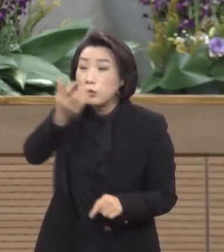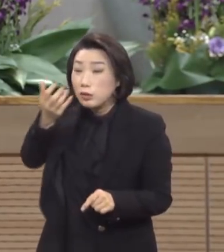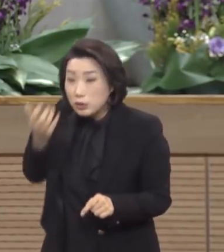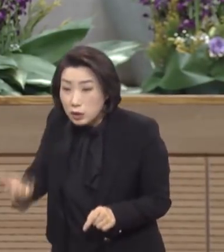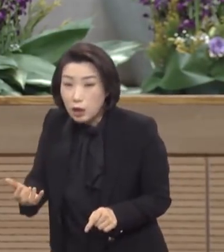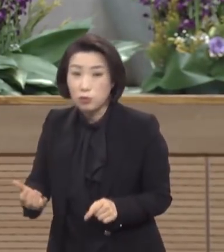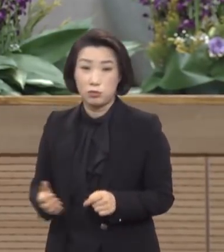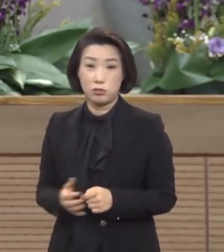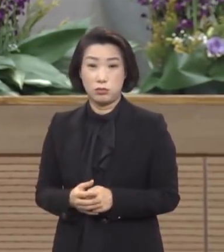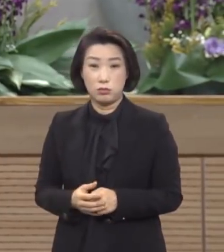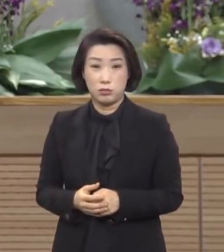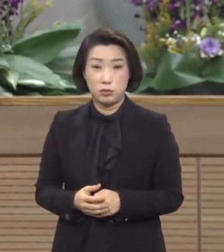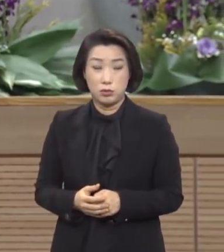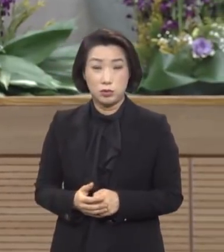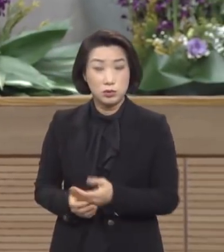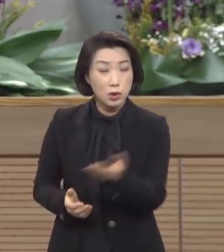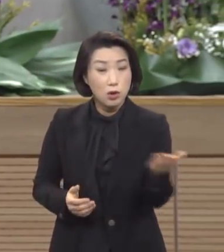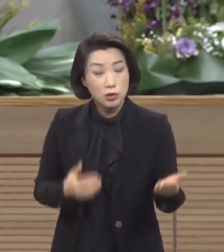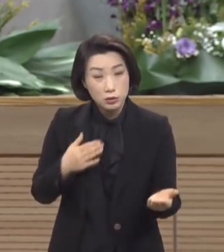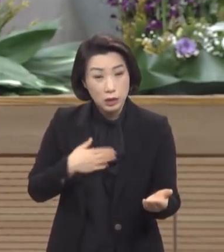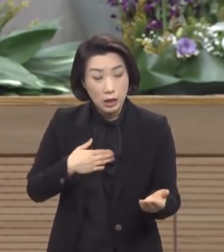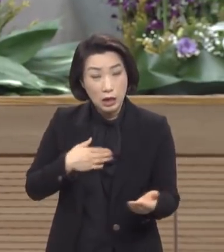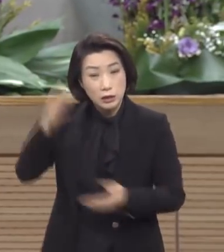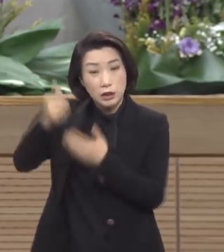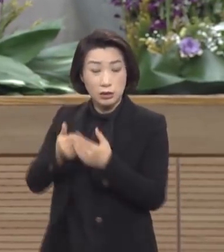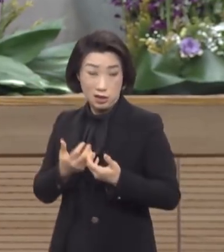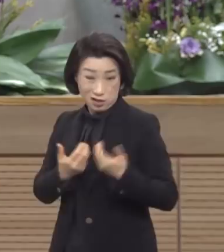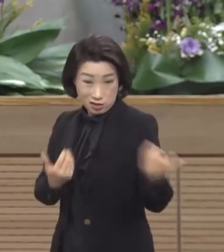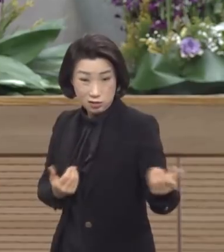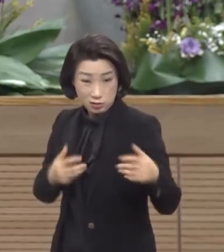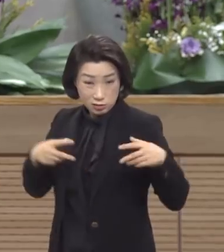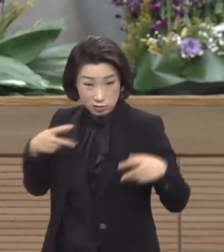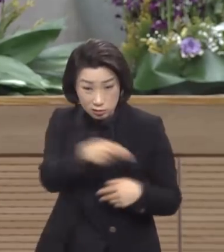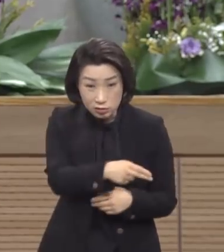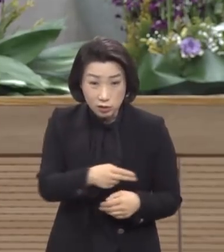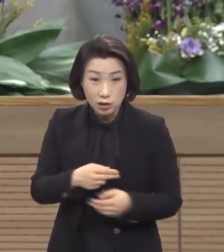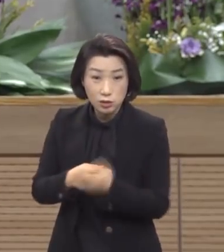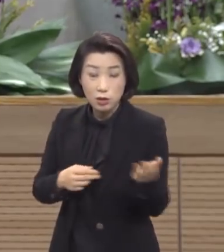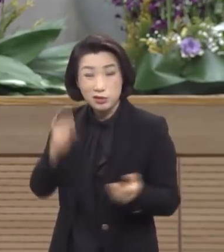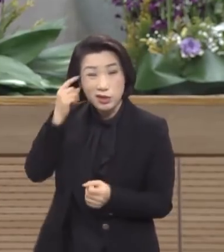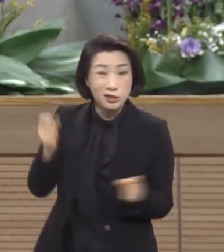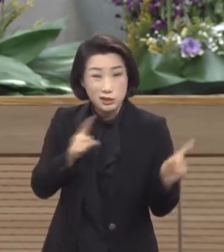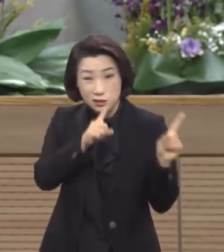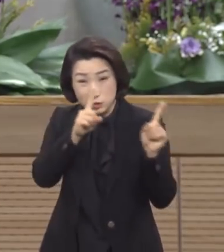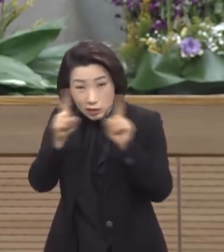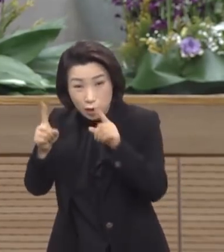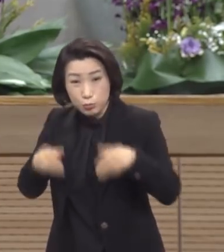옮겨버려. 너구라고 끝장내버릴 거야. 정신 차려!